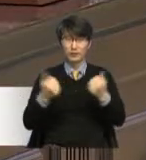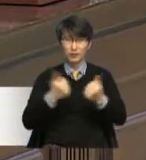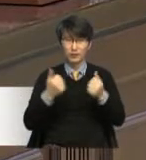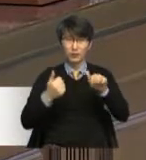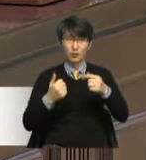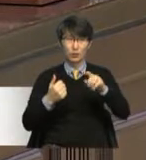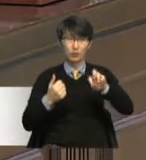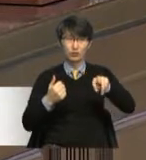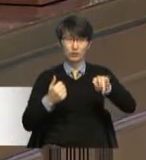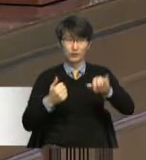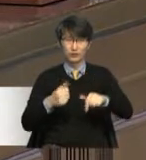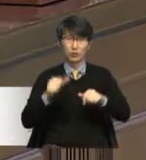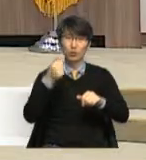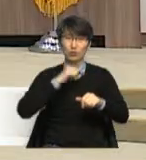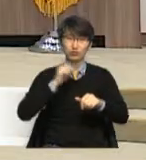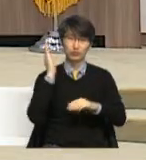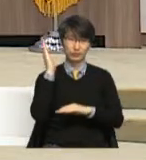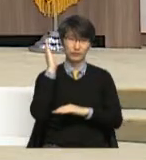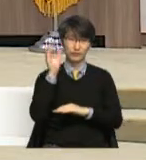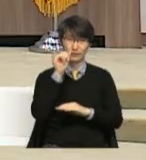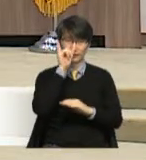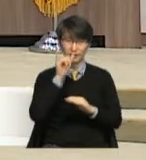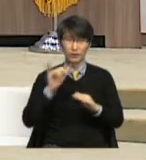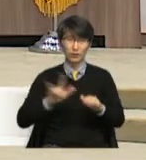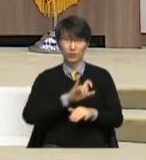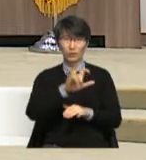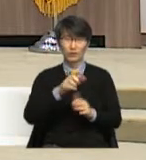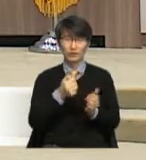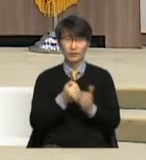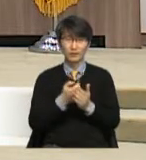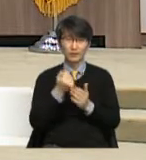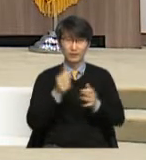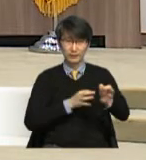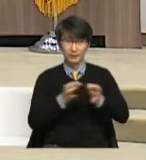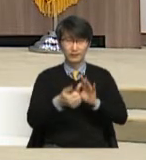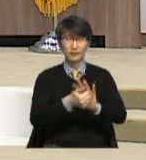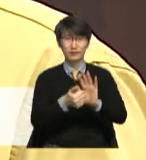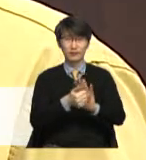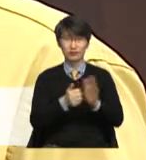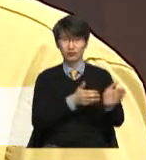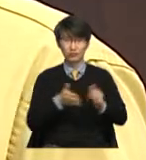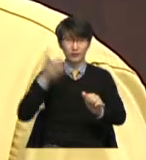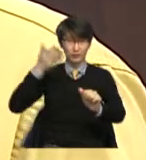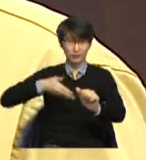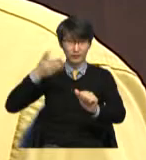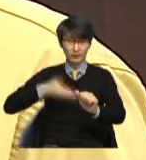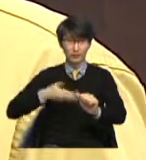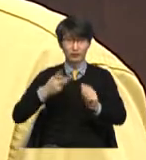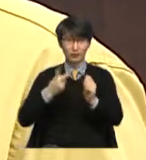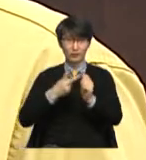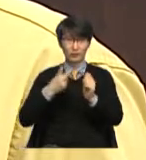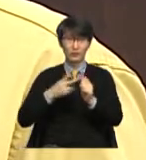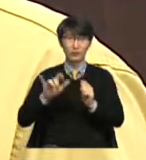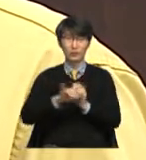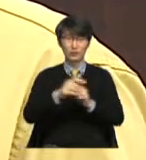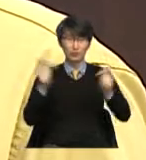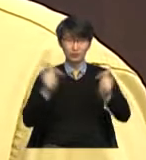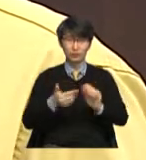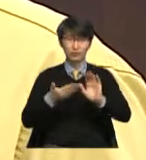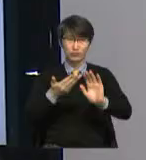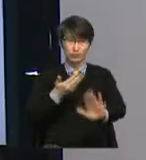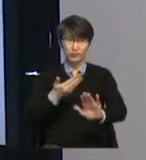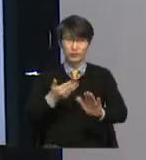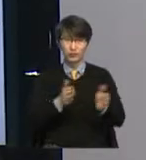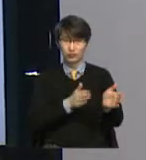이승용 의원 이 5분 발언을 신청해 코로나 사태로 인한 소상공인 지원에 만전을 기해 달라 는 내용과 그러다 종식 이후를